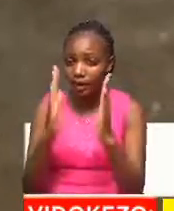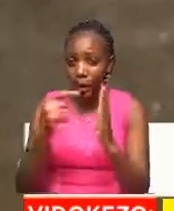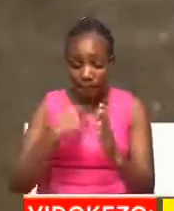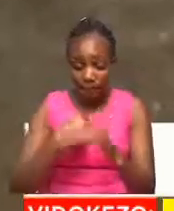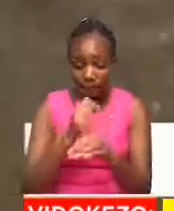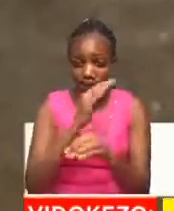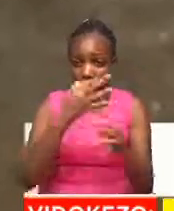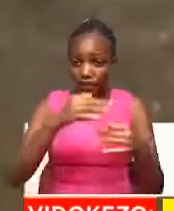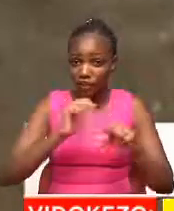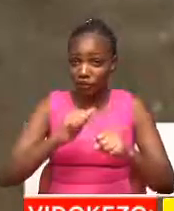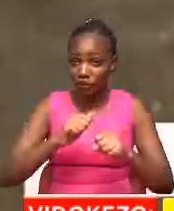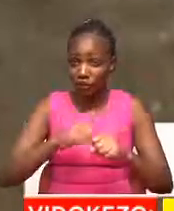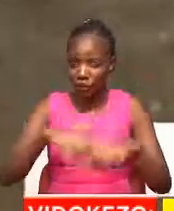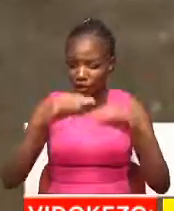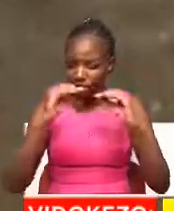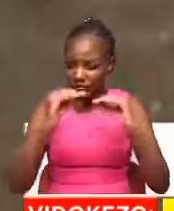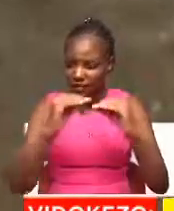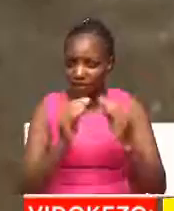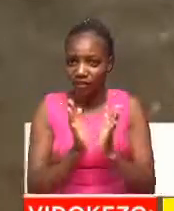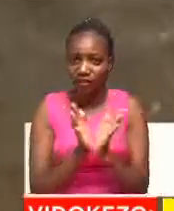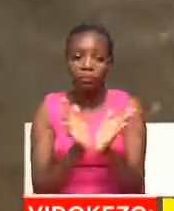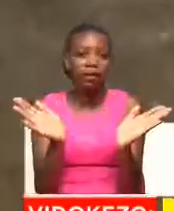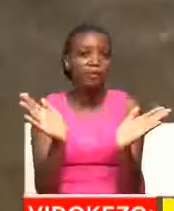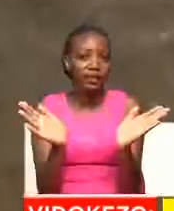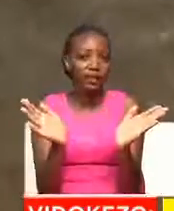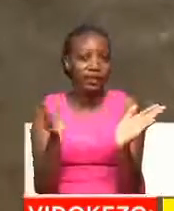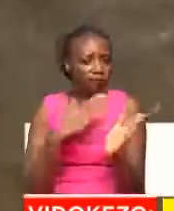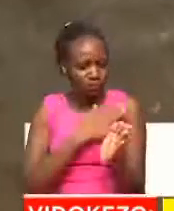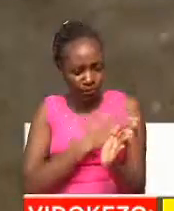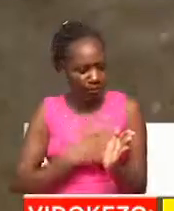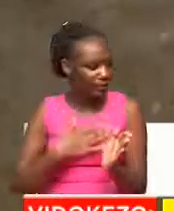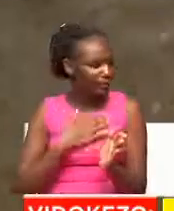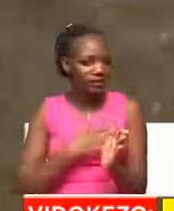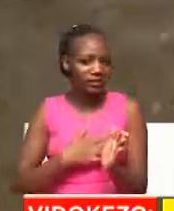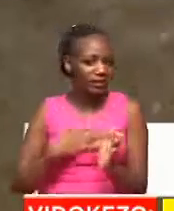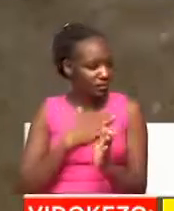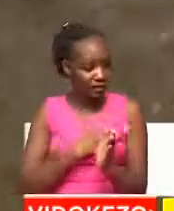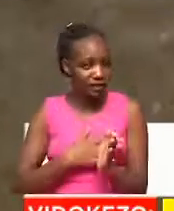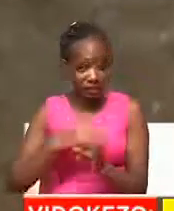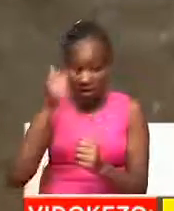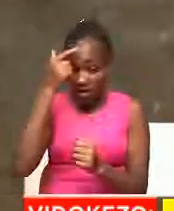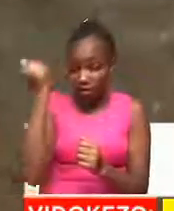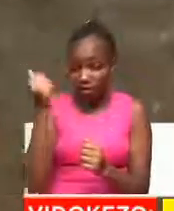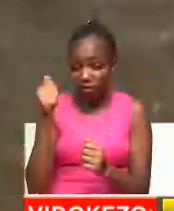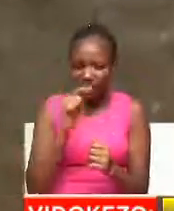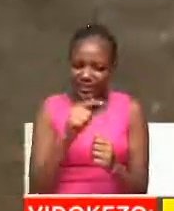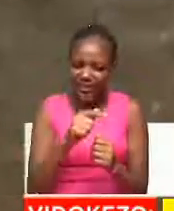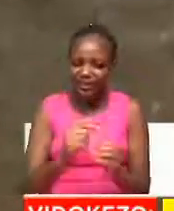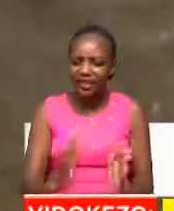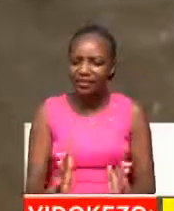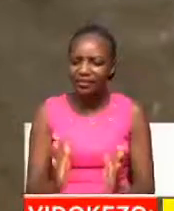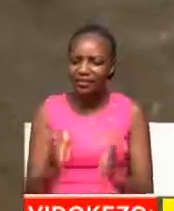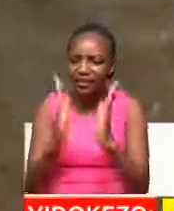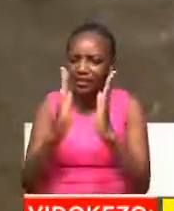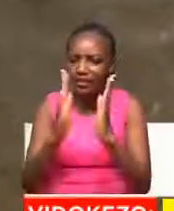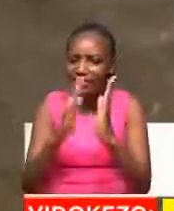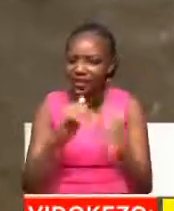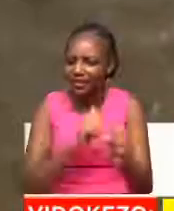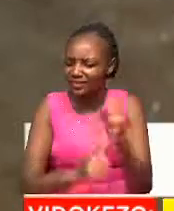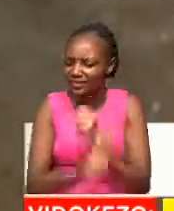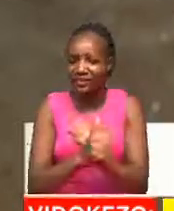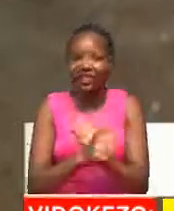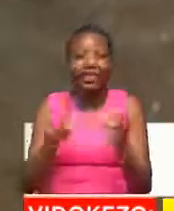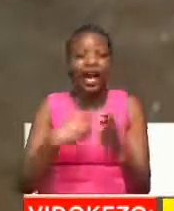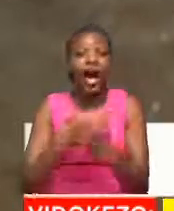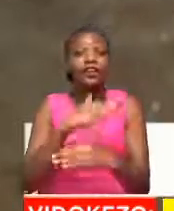because ni kama unauza sumu na waambie raia hii ni sumu, kwa sababu hizi mitungi ni hatari na kampuni, kila kampuni